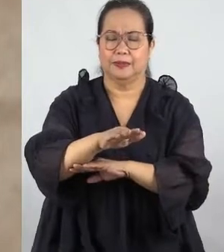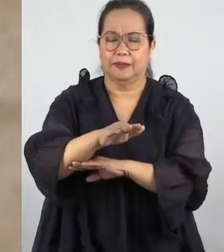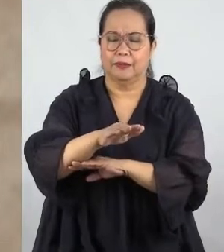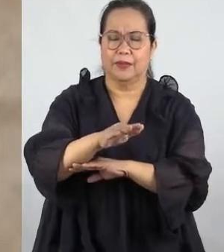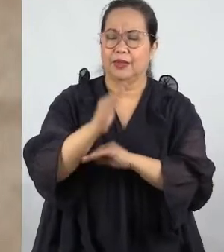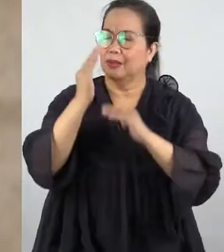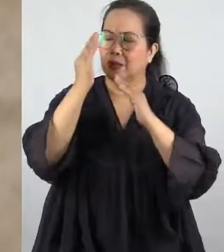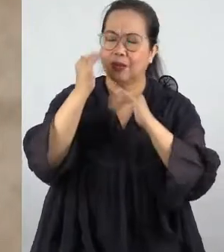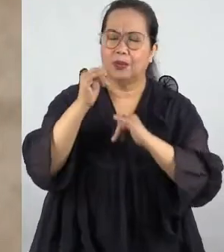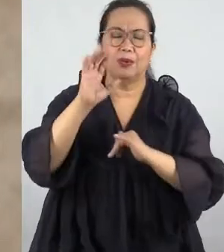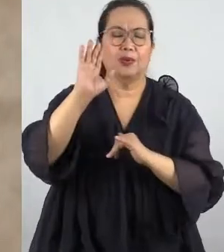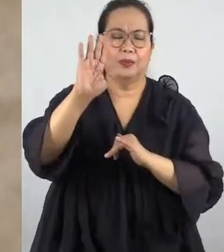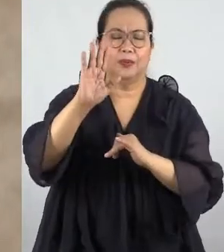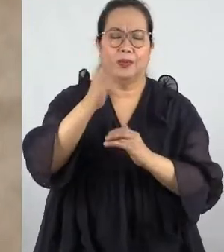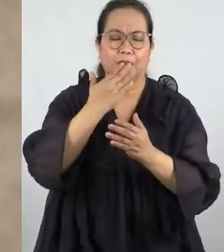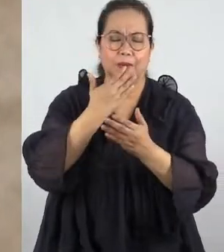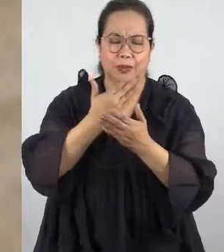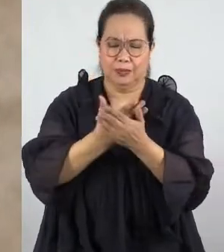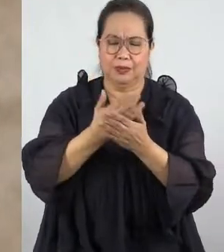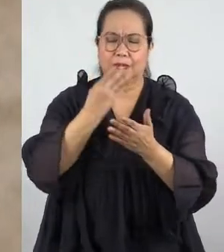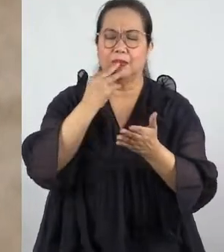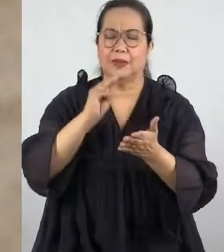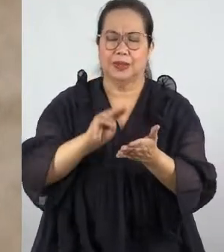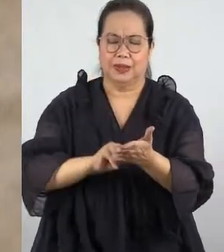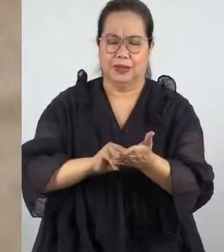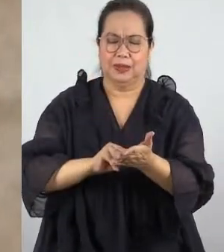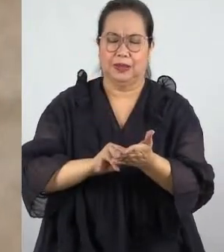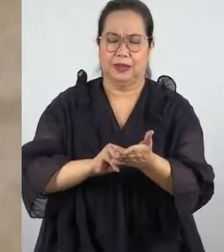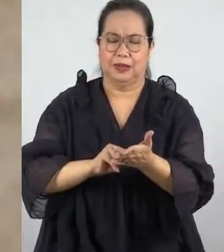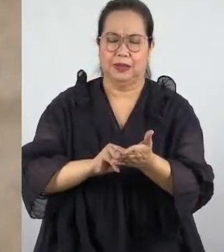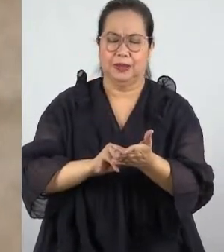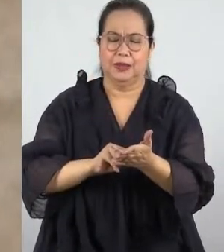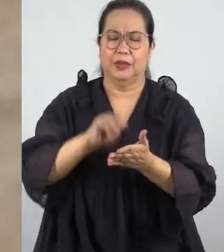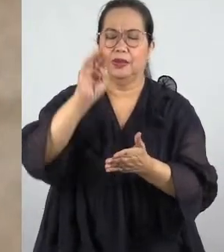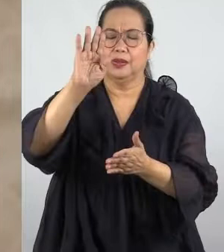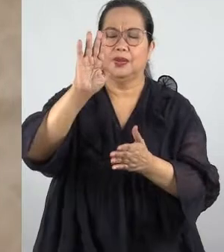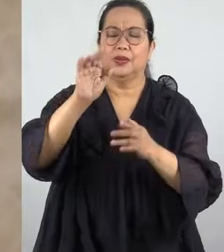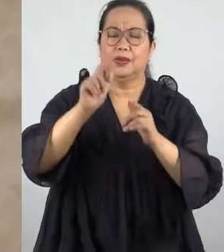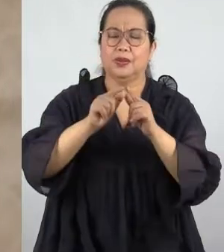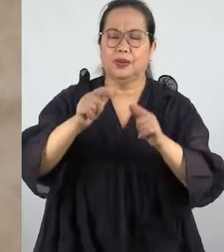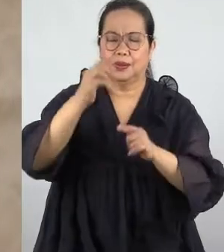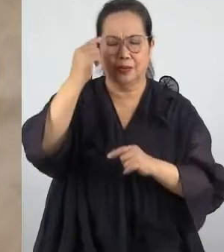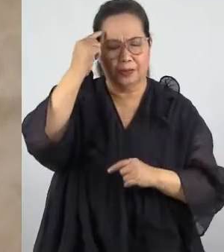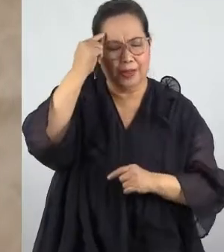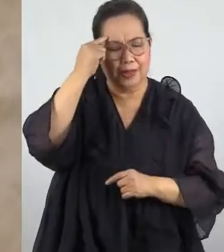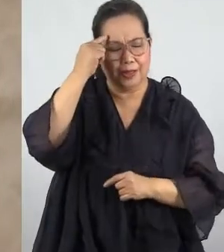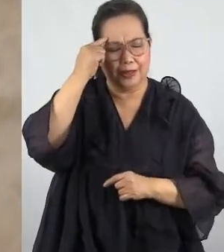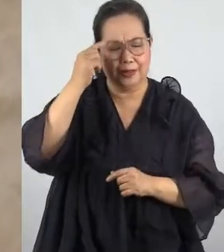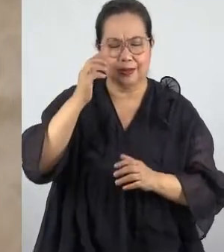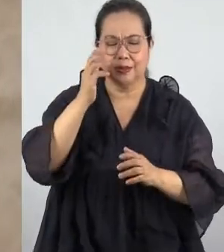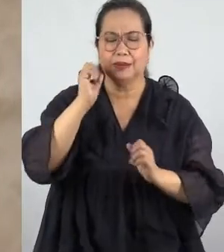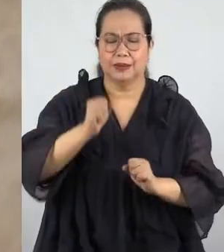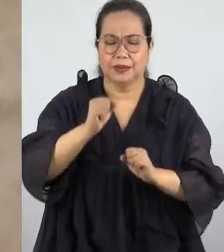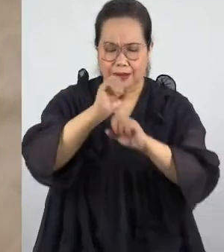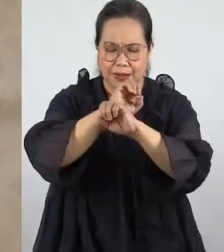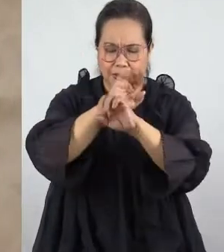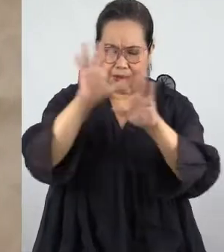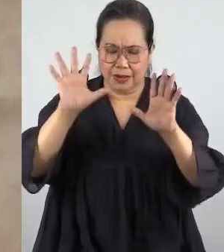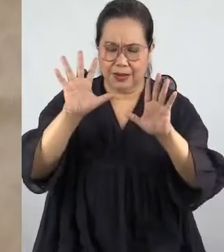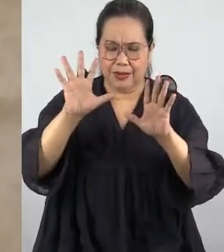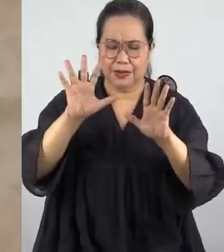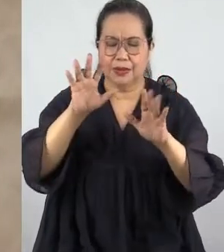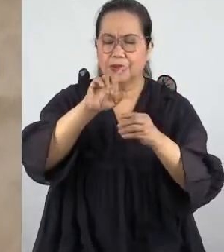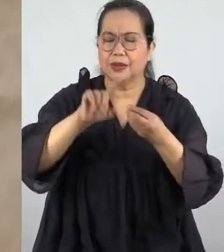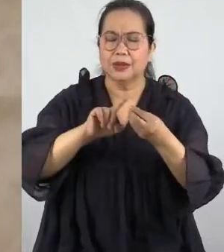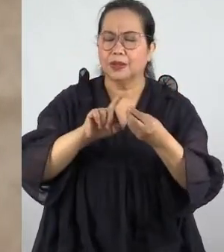sa pamamagitan ng iyong banal na salita, ang aming mga isipan ay malinawan